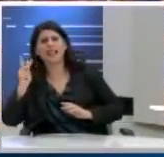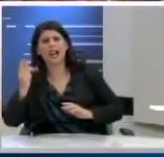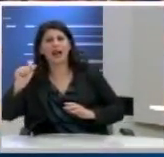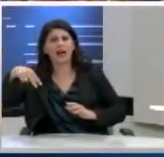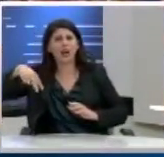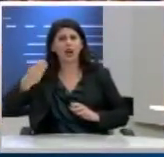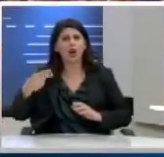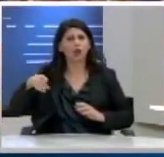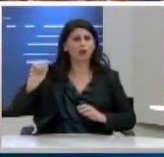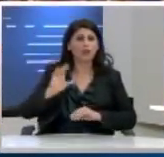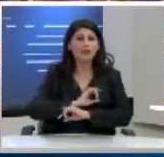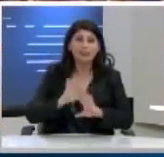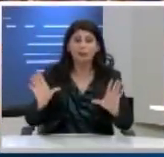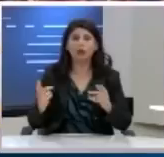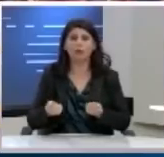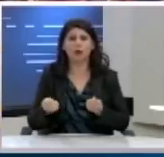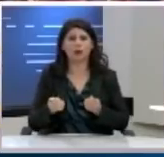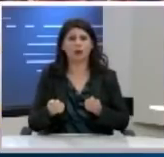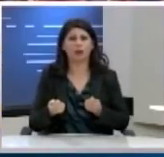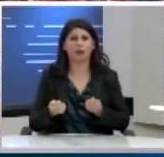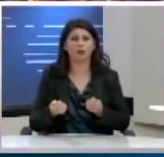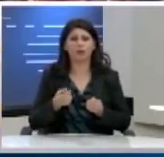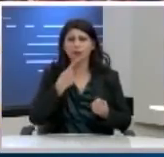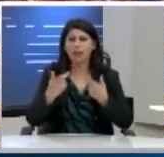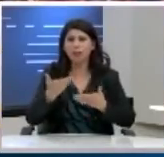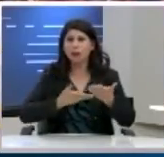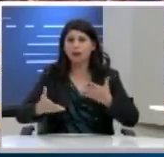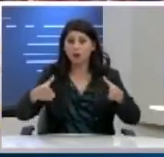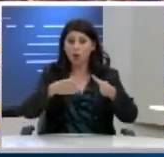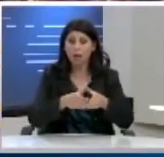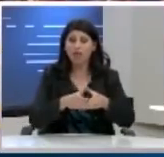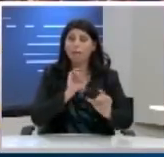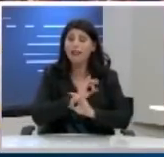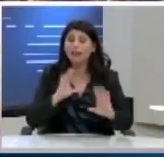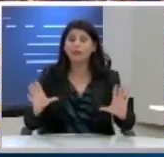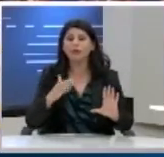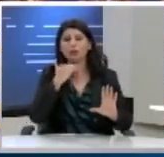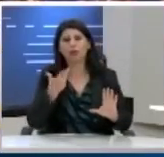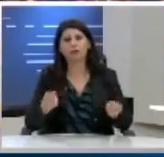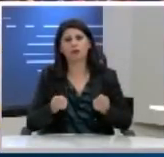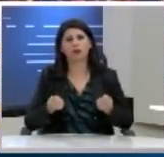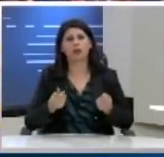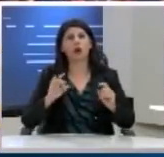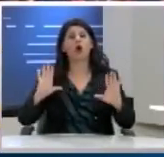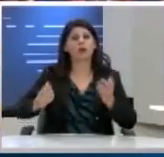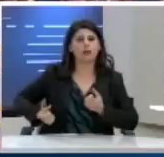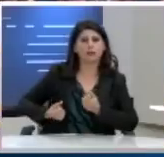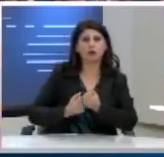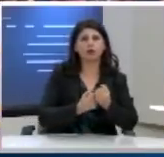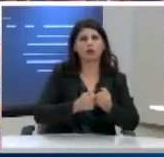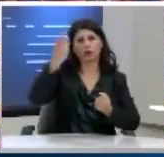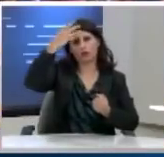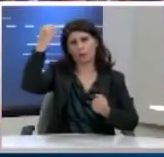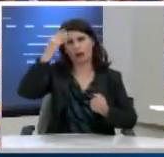Τίποτα που έκανε η διαπραγματευτική ομάδα, μα τίποτα δεν θα μπορούσα να κάνουμε χωρίς την υποστήριξη του Αλέξη του